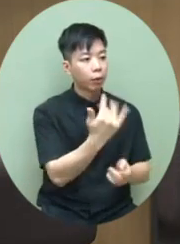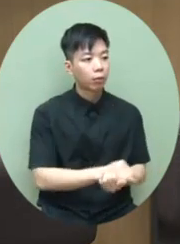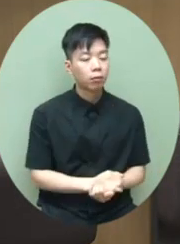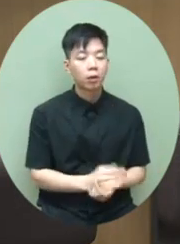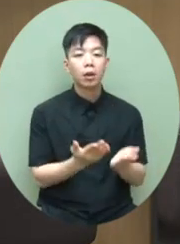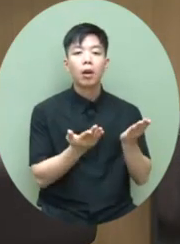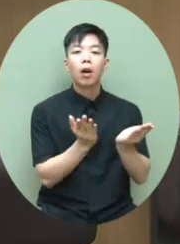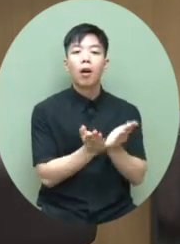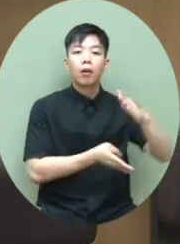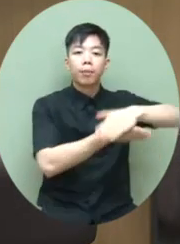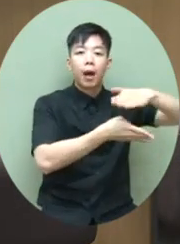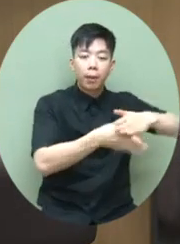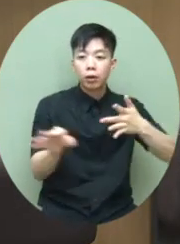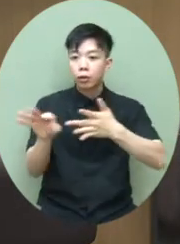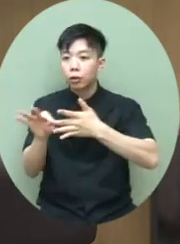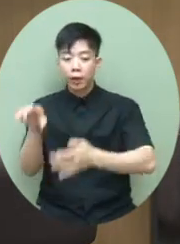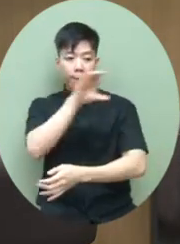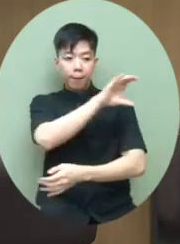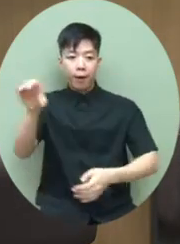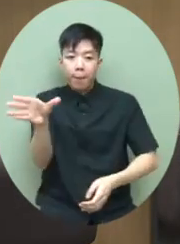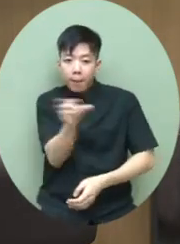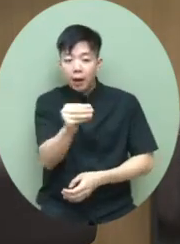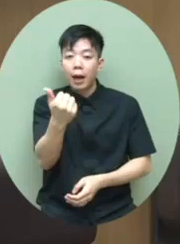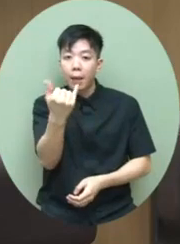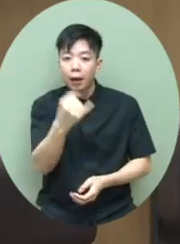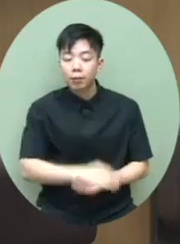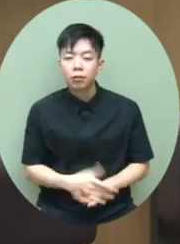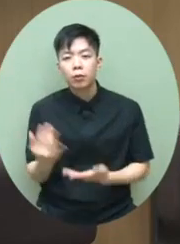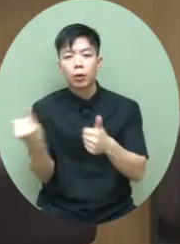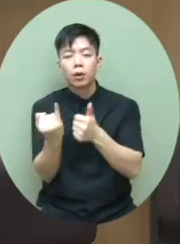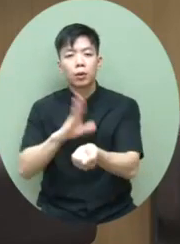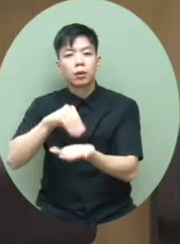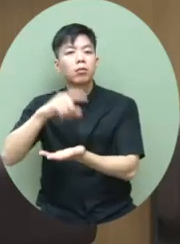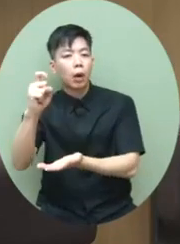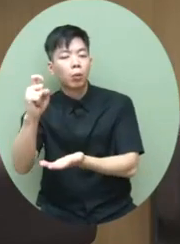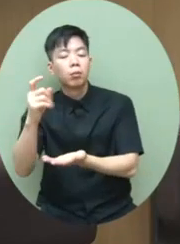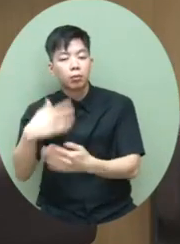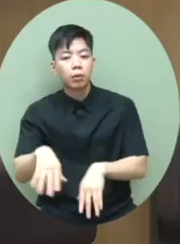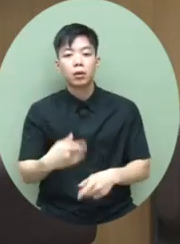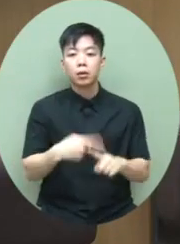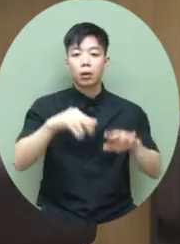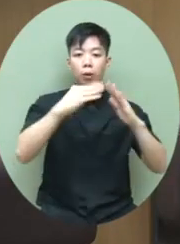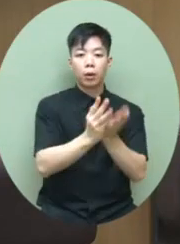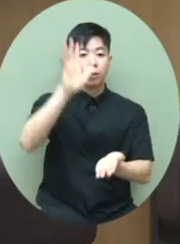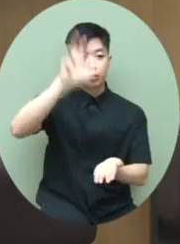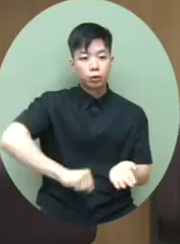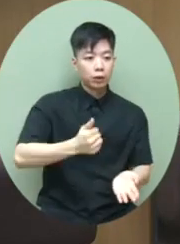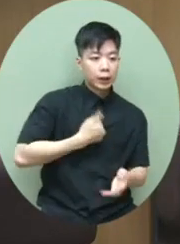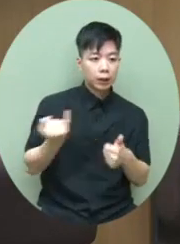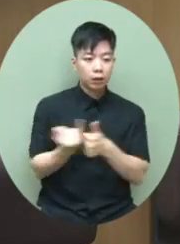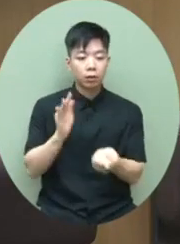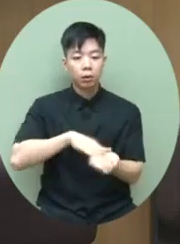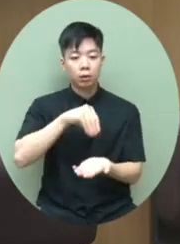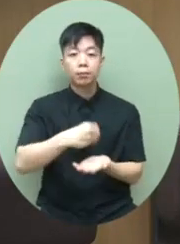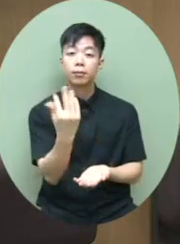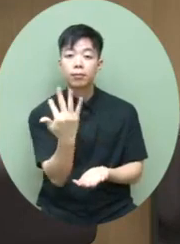因為剛才都說同一層有9個學生受感染，還有其實全校總共又有多少個學生和老師受感染呢？另外還有都會